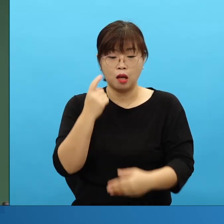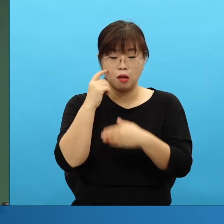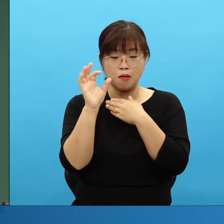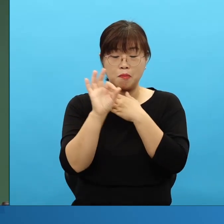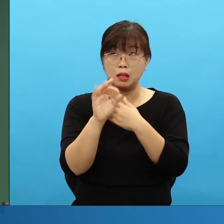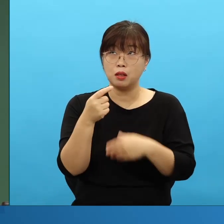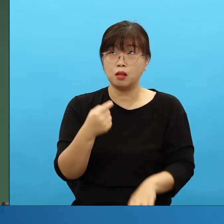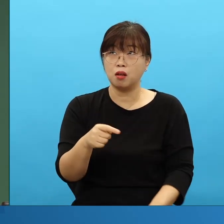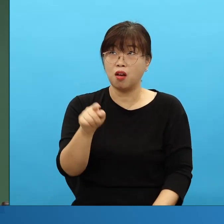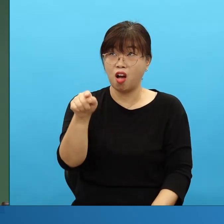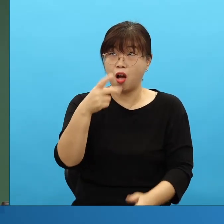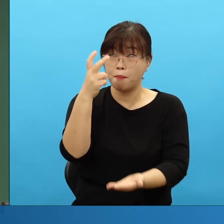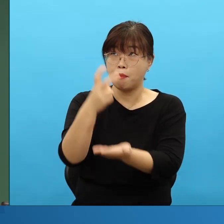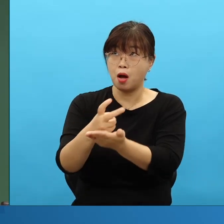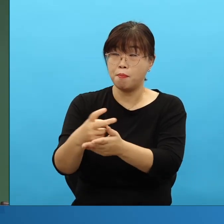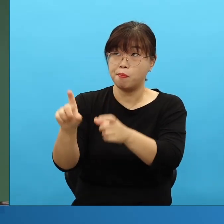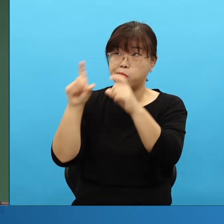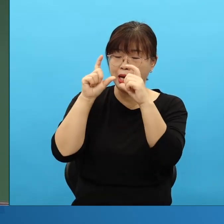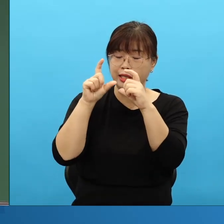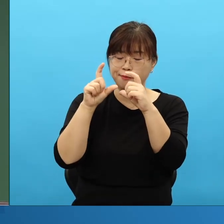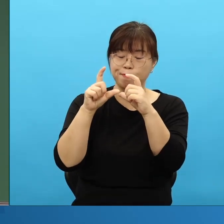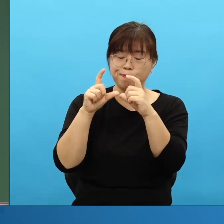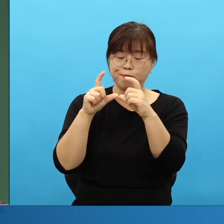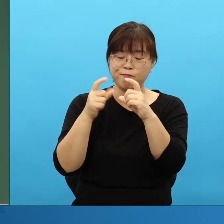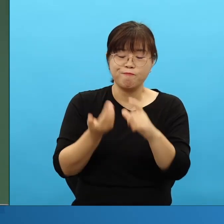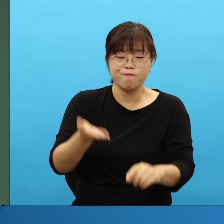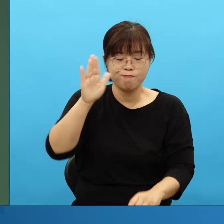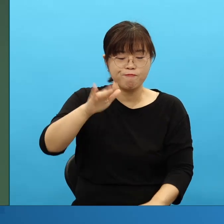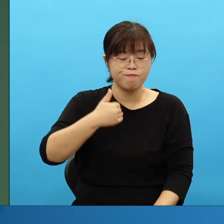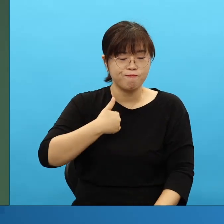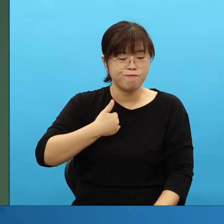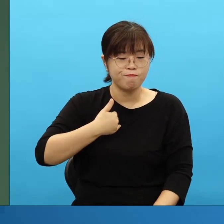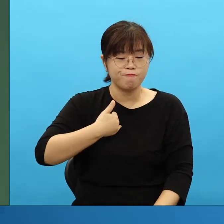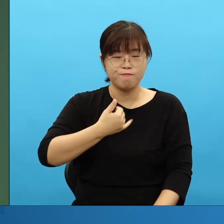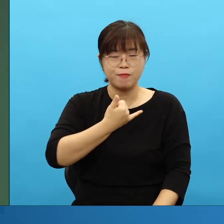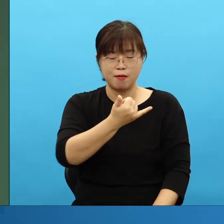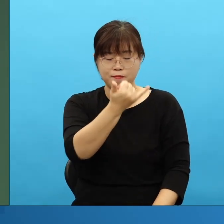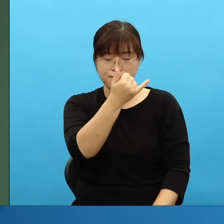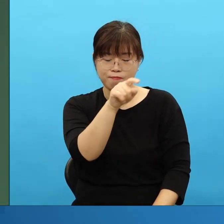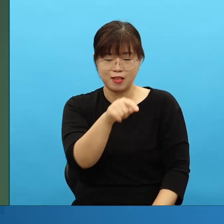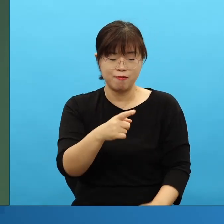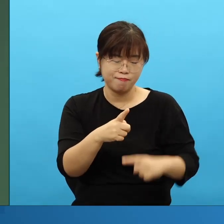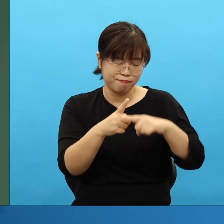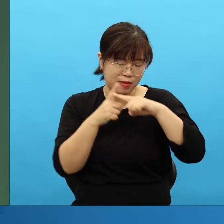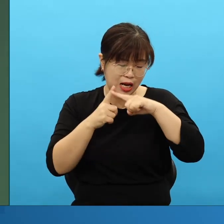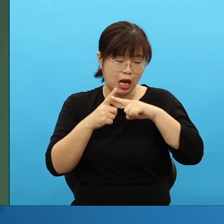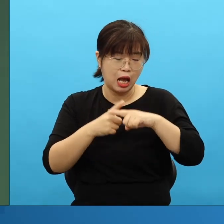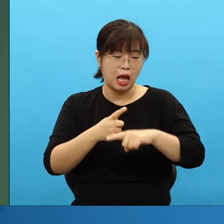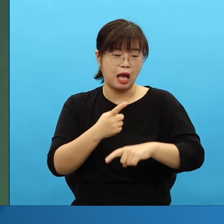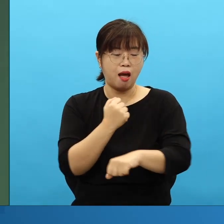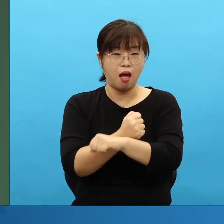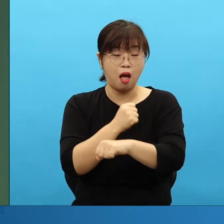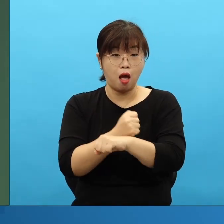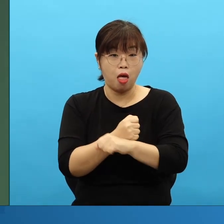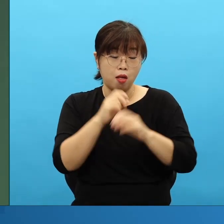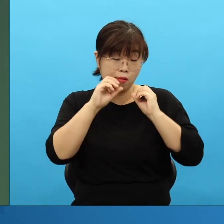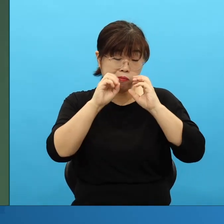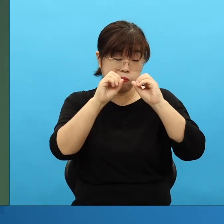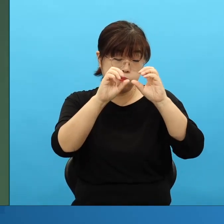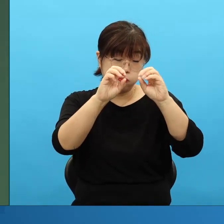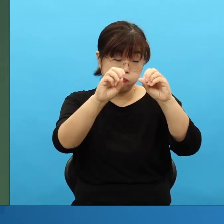사형식이 벌어져. But if they continue to go against the law and they continue to preach the gospel, then they would face execution. 자, 이런 상황이